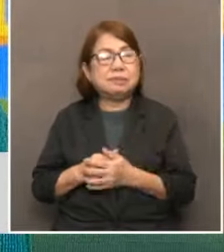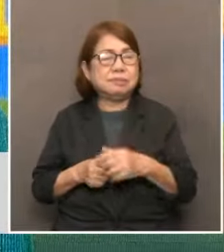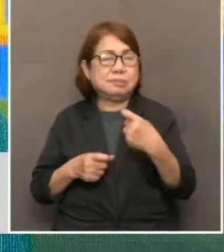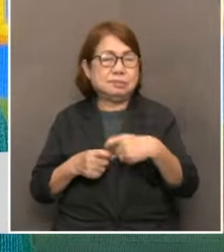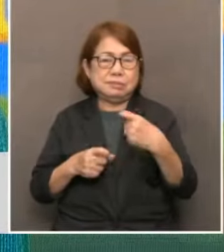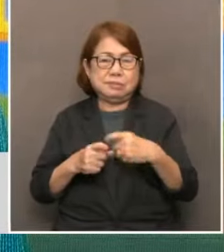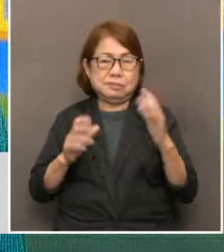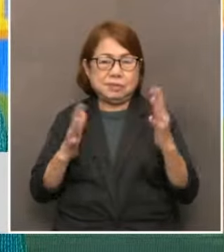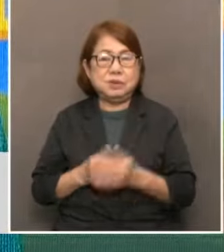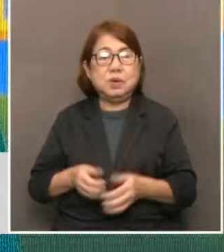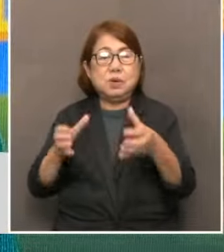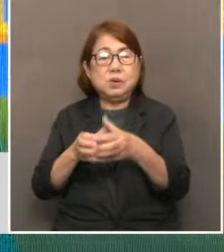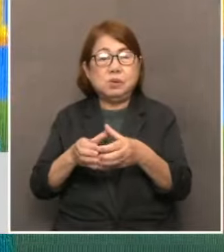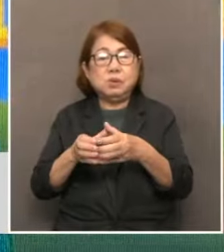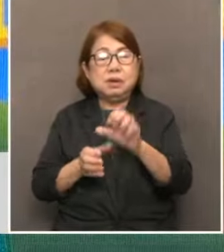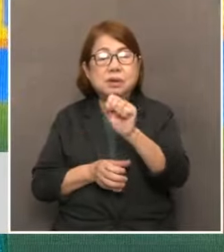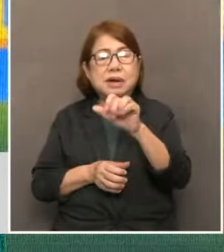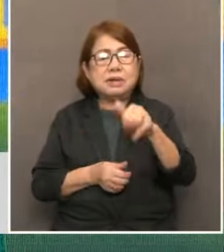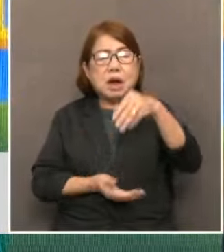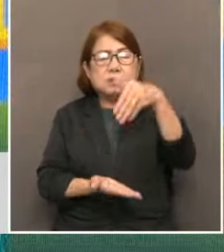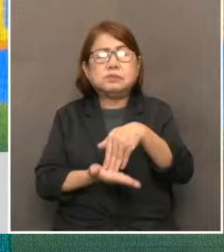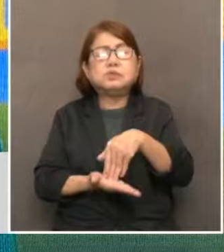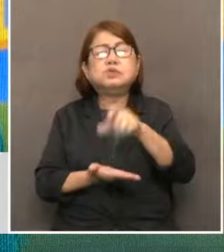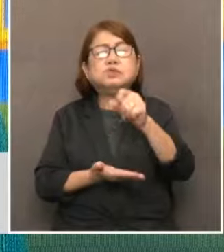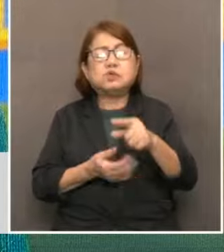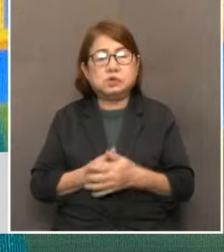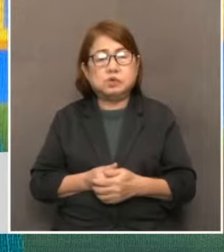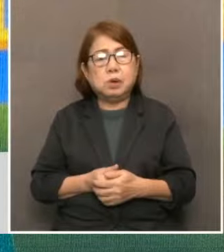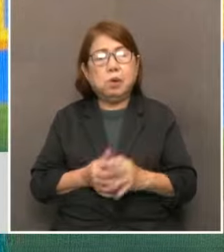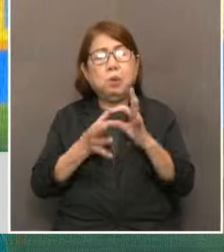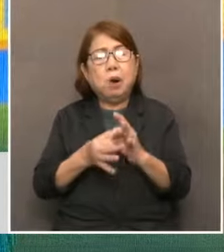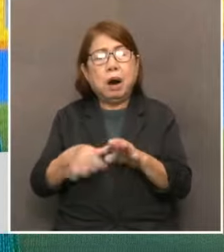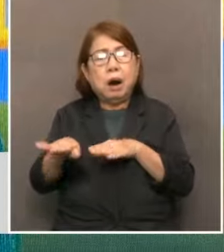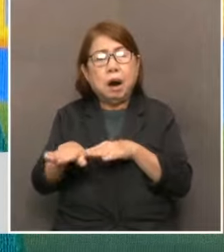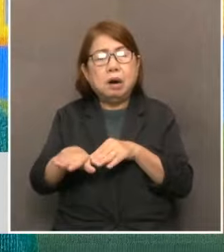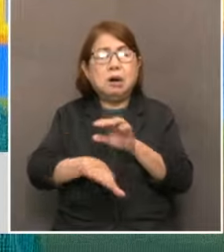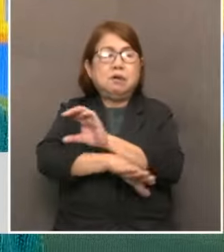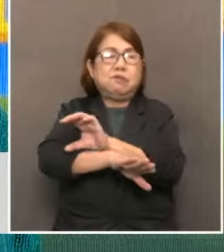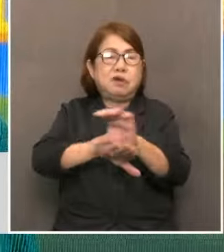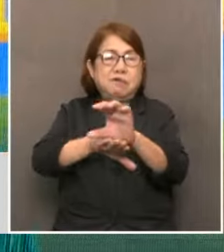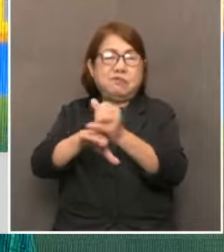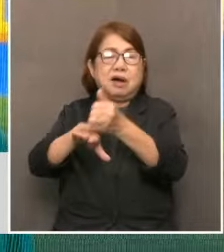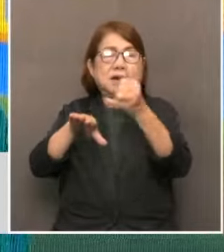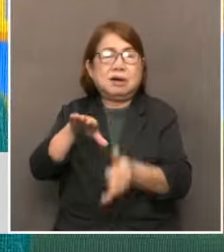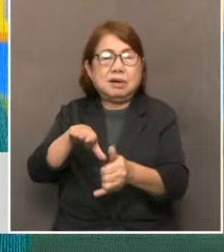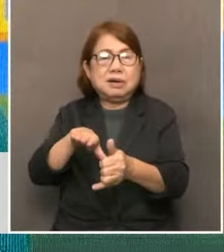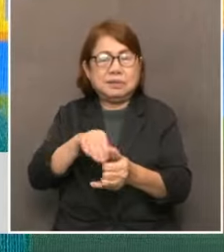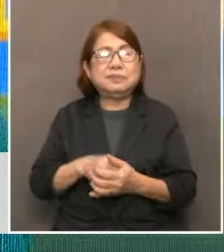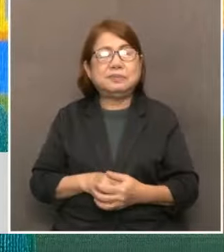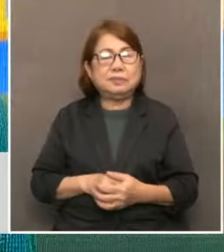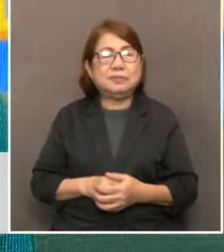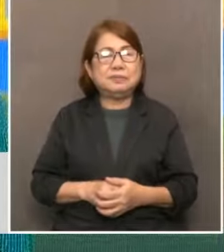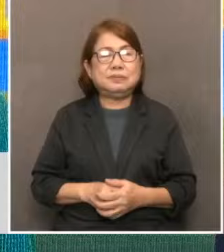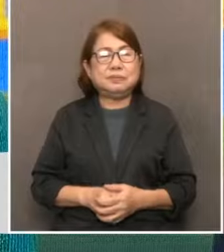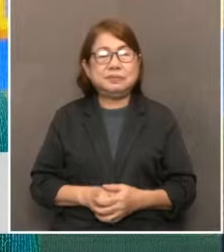ว่าเครือของสยามเขาอยู่เซ็นตกลางเมืองเลยถ้าห่วงรถติดมีรถไฟฟ้ามาได้เลยใช่ไคะเพราะฉะนั้น